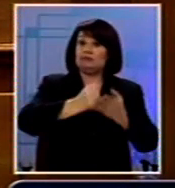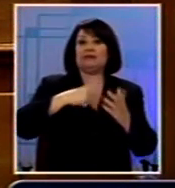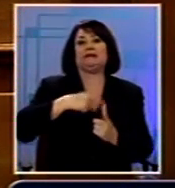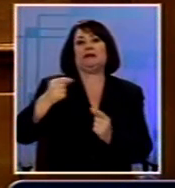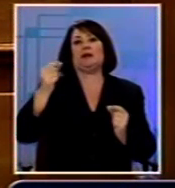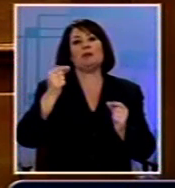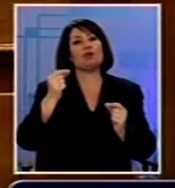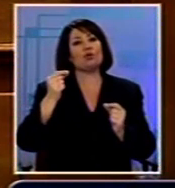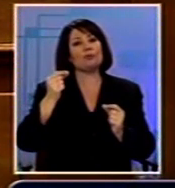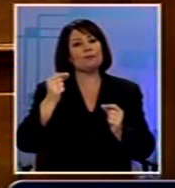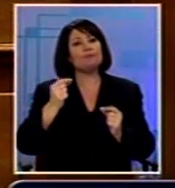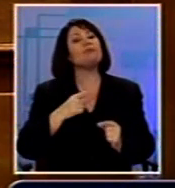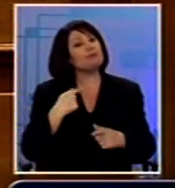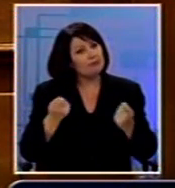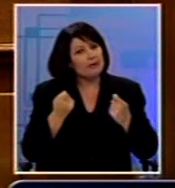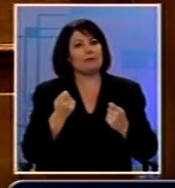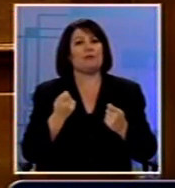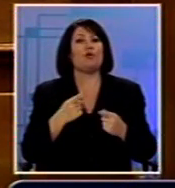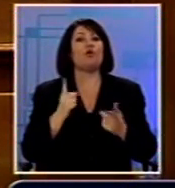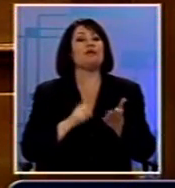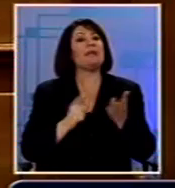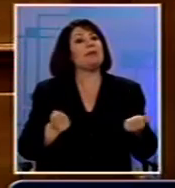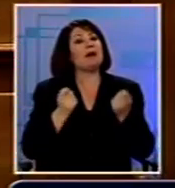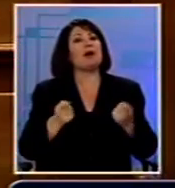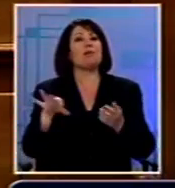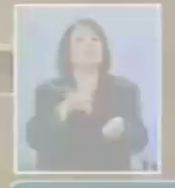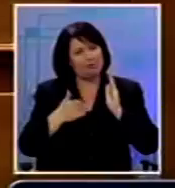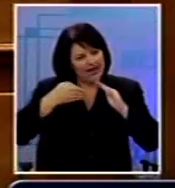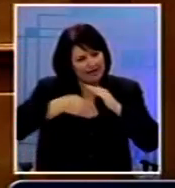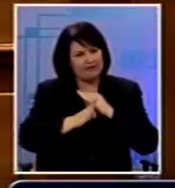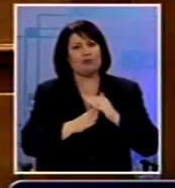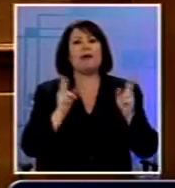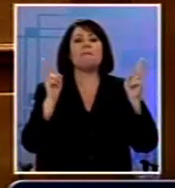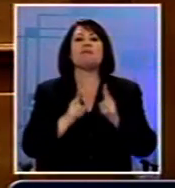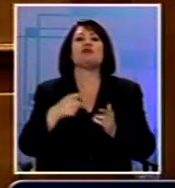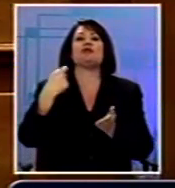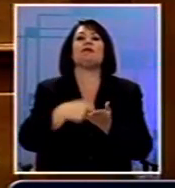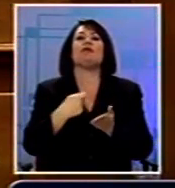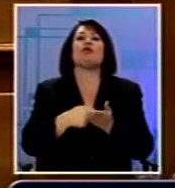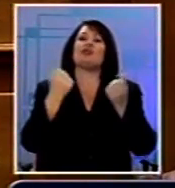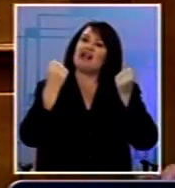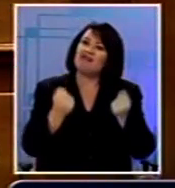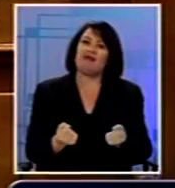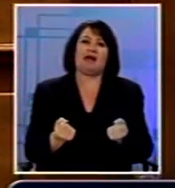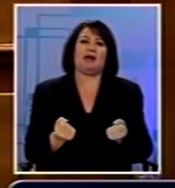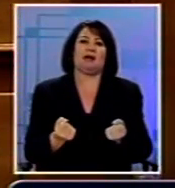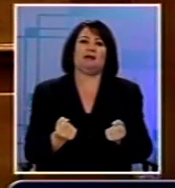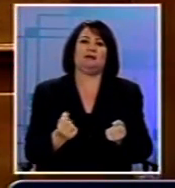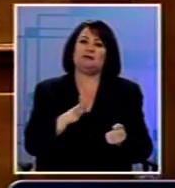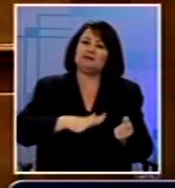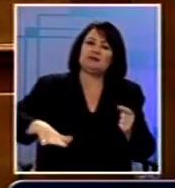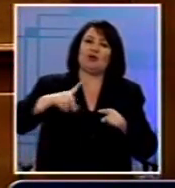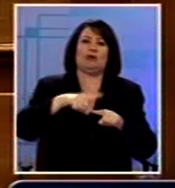Κύπρο και ήδη έχει προβεί στις απαραίτητες διπλωματικές ενέργειες. Μείωση των φορολογικών βαρών σε όλο το